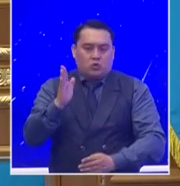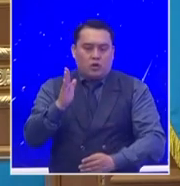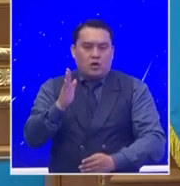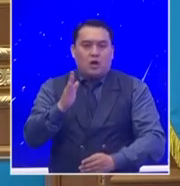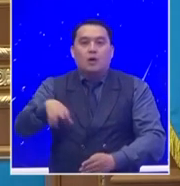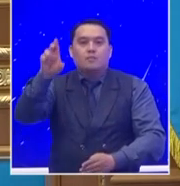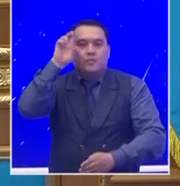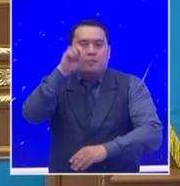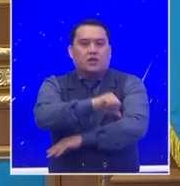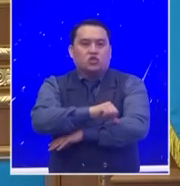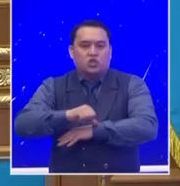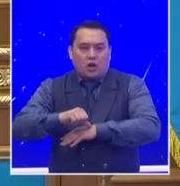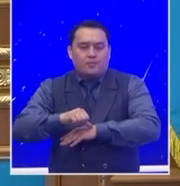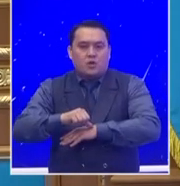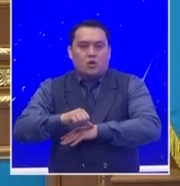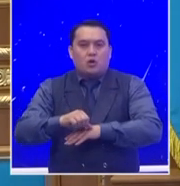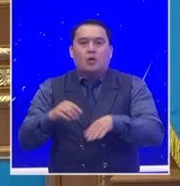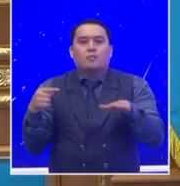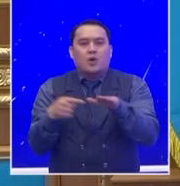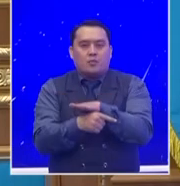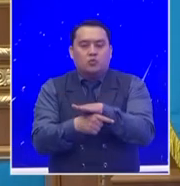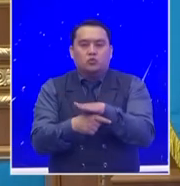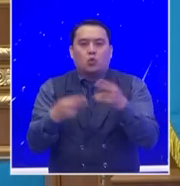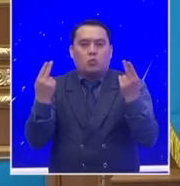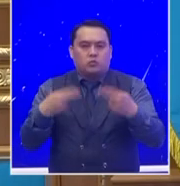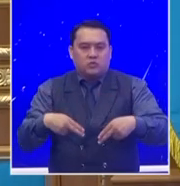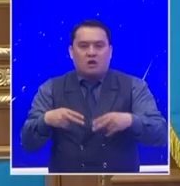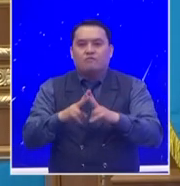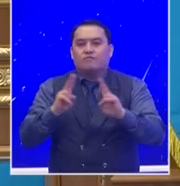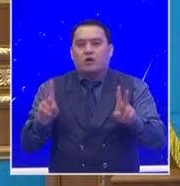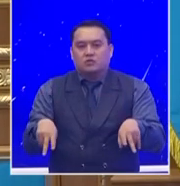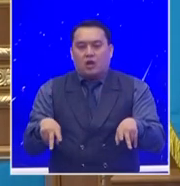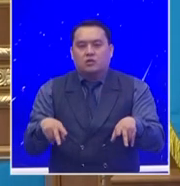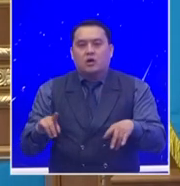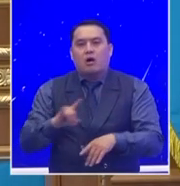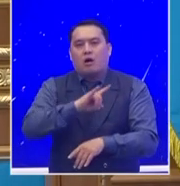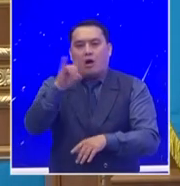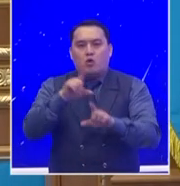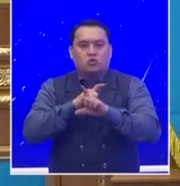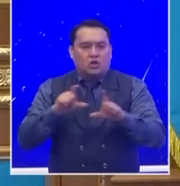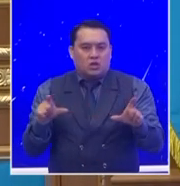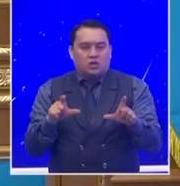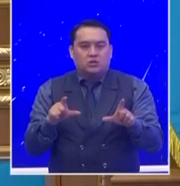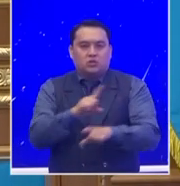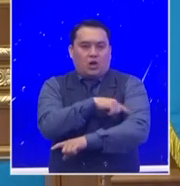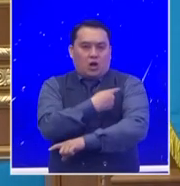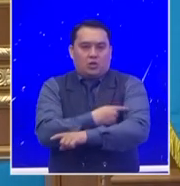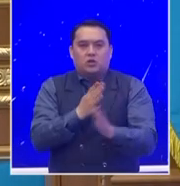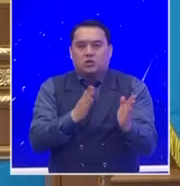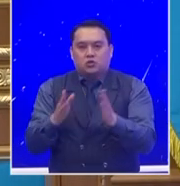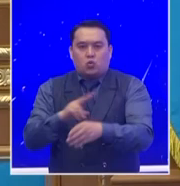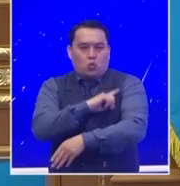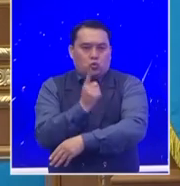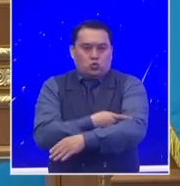Мемлекеттік шекара бойындағы өткізу бекеттерінде, вокзалдар мен әуежайларда санитарлық режим